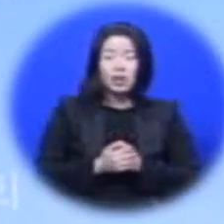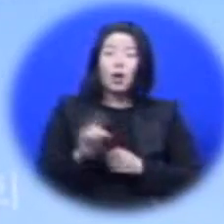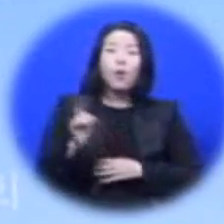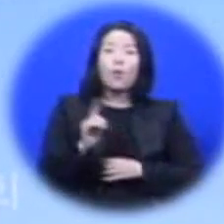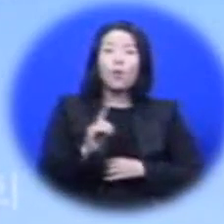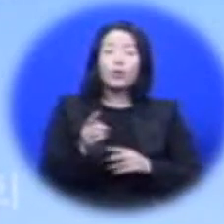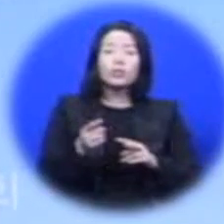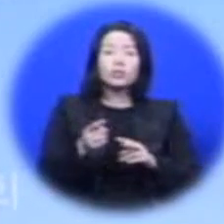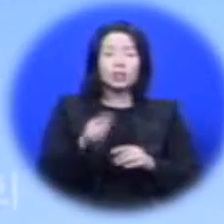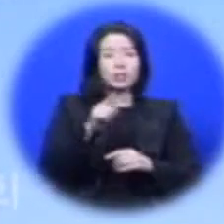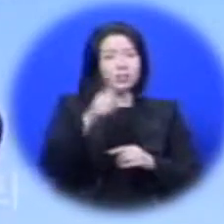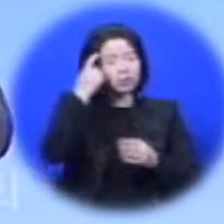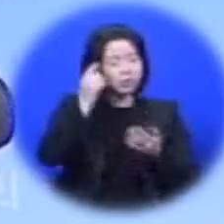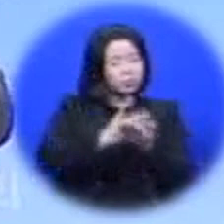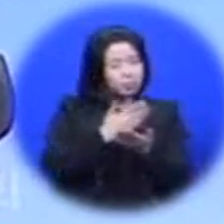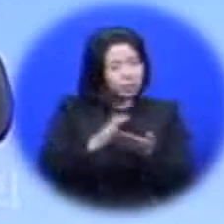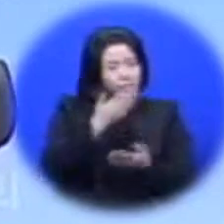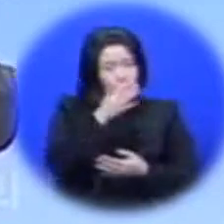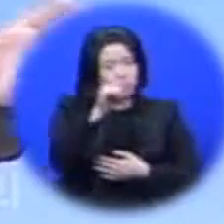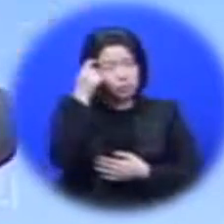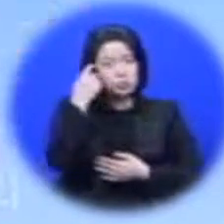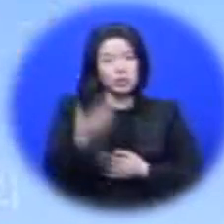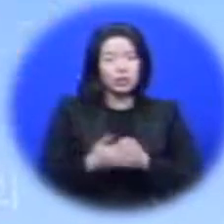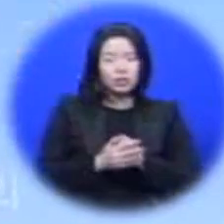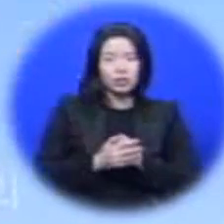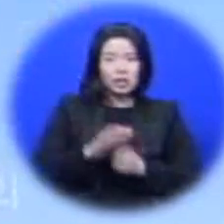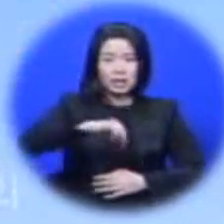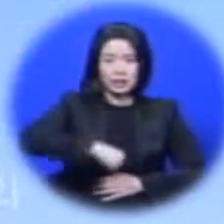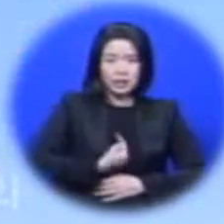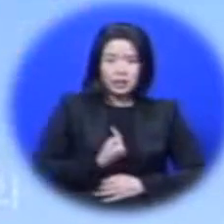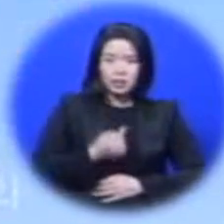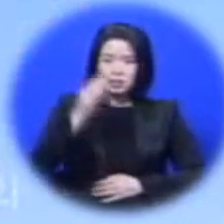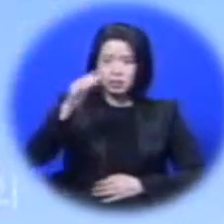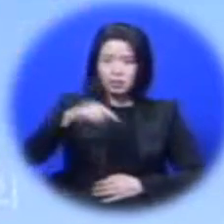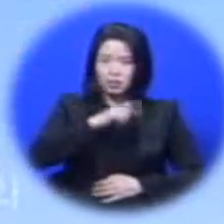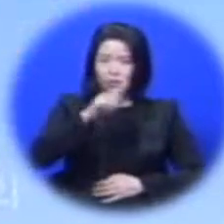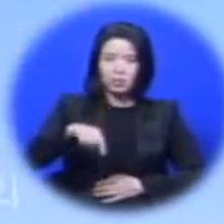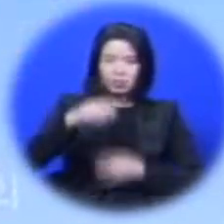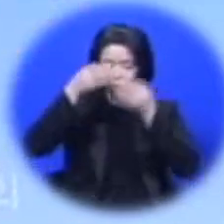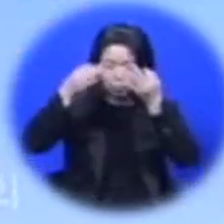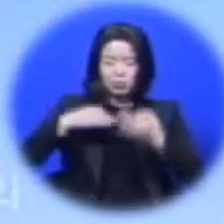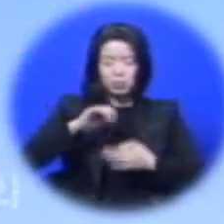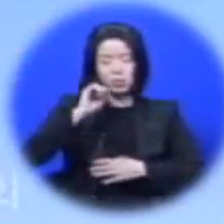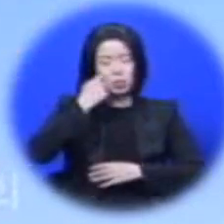어떻게 그렇게 판단할 수 있죠? 자기 자신을 전혀 못 본다는 이야기죠.